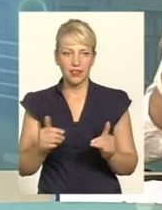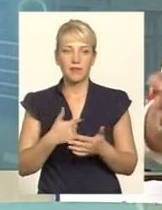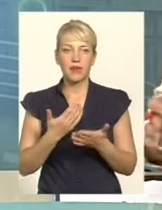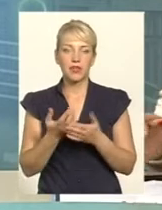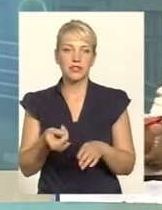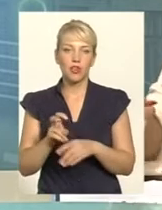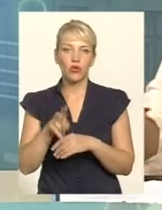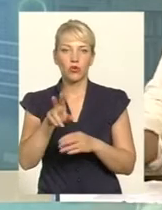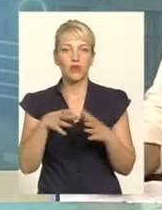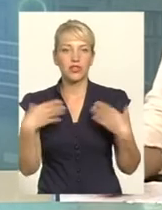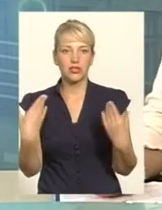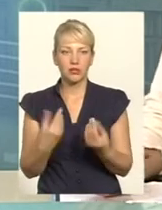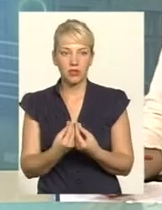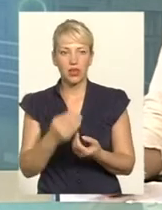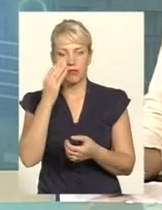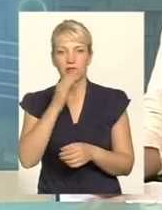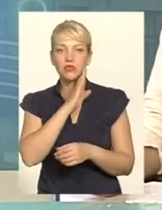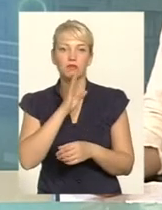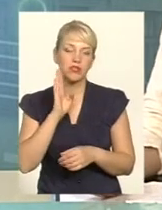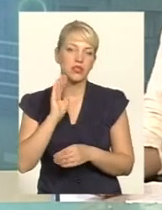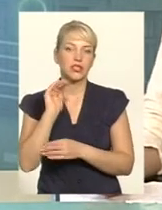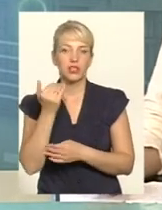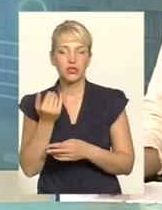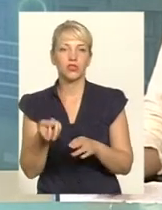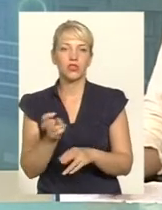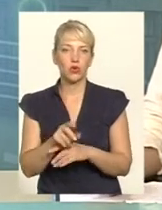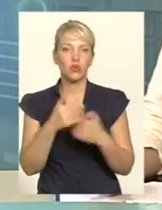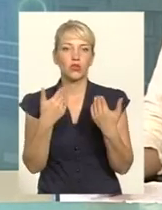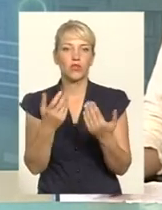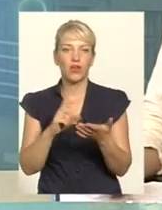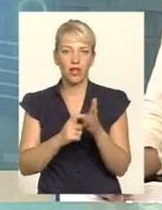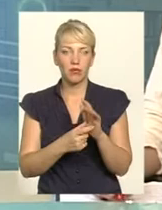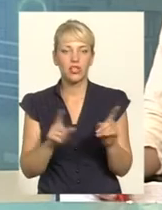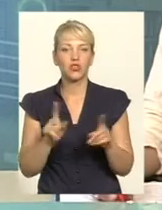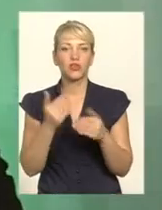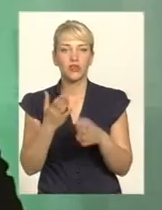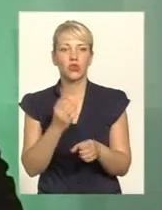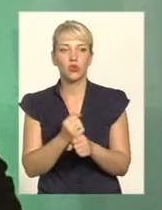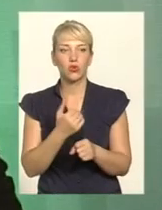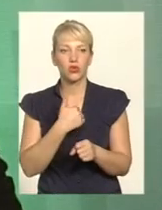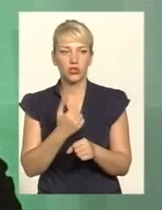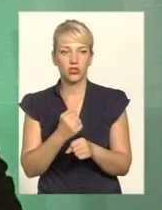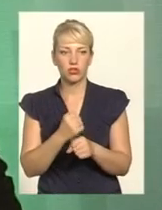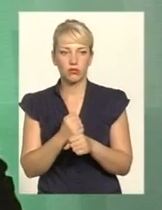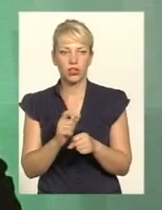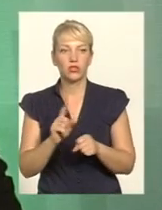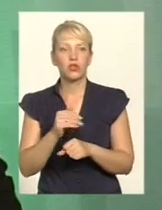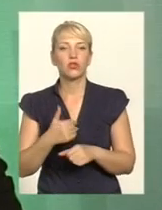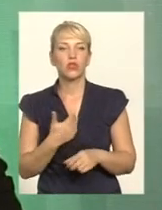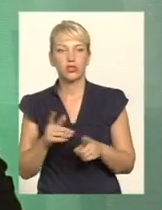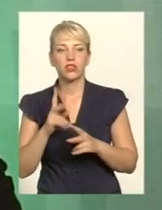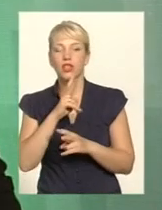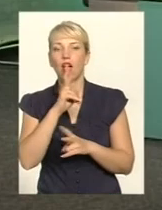родина або мати з дитиною, або батько з дитиною заходить до вас в кабінет. Насамперед, що ви хочете зробити? Що хочеться? На